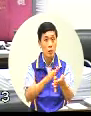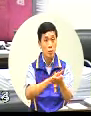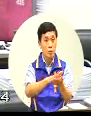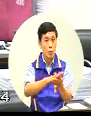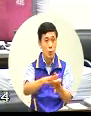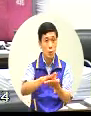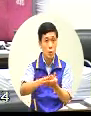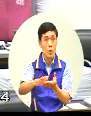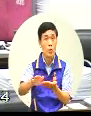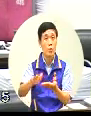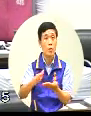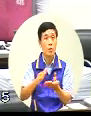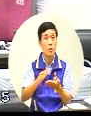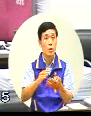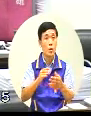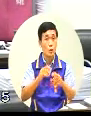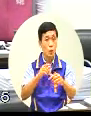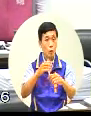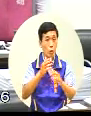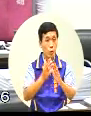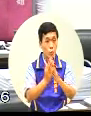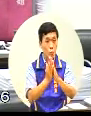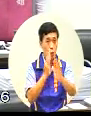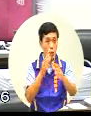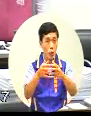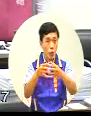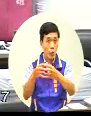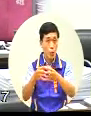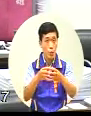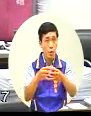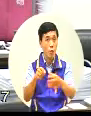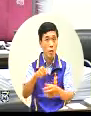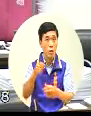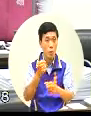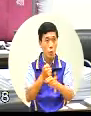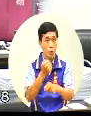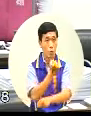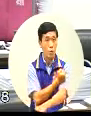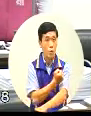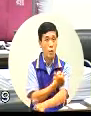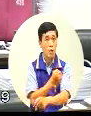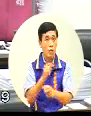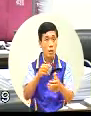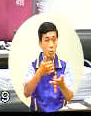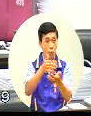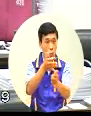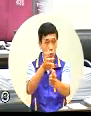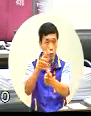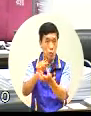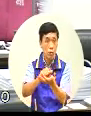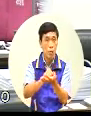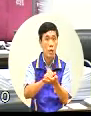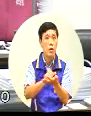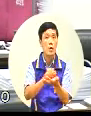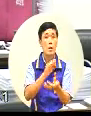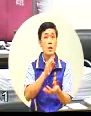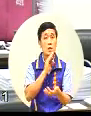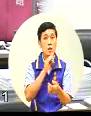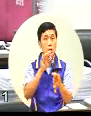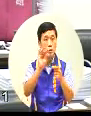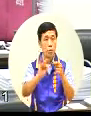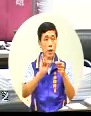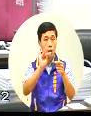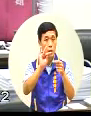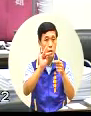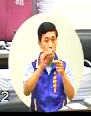的辛苦。那所以我们这个数字是统计啊，统计到104年4月哈，我们的配置人员